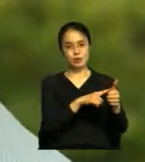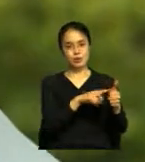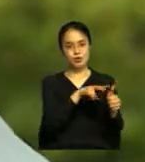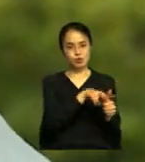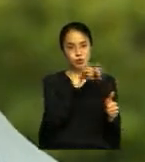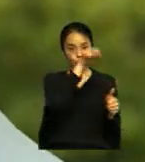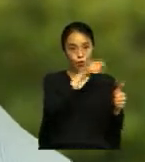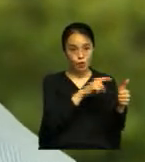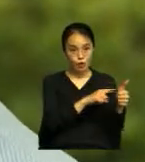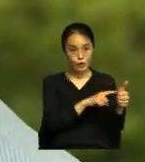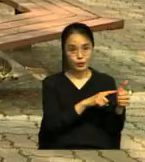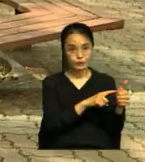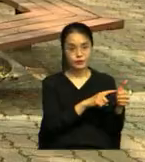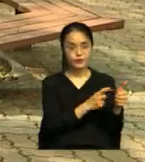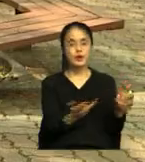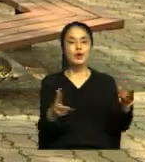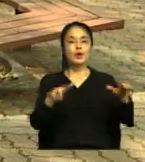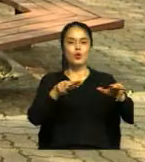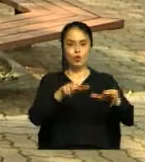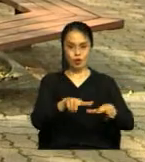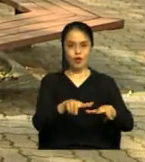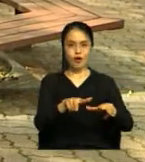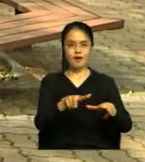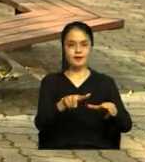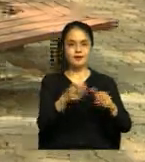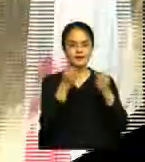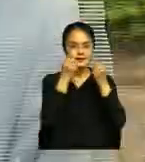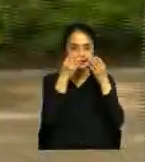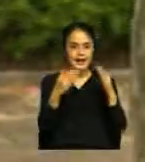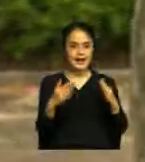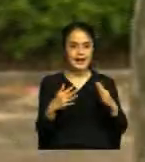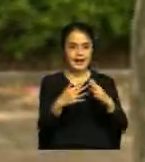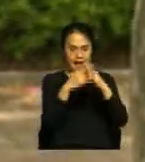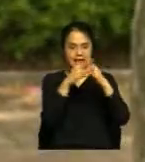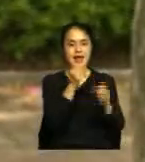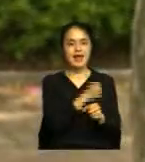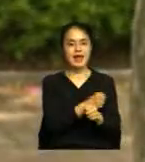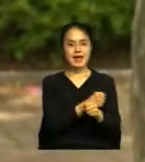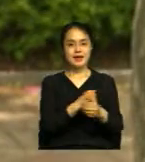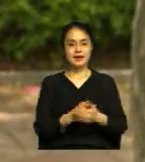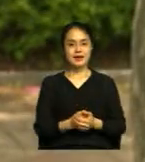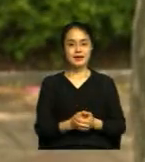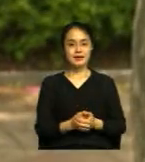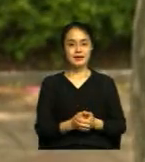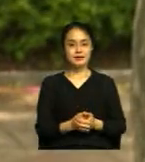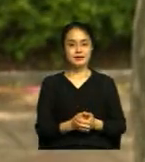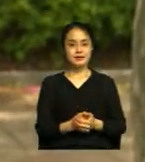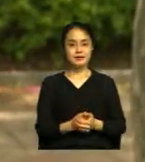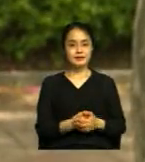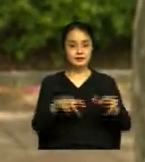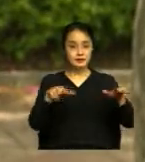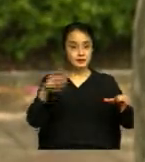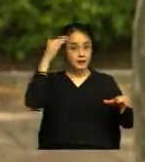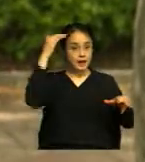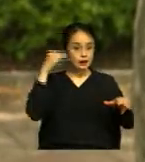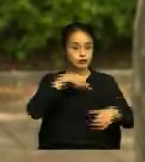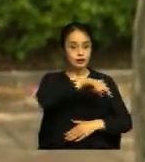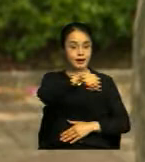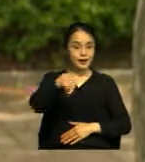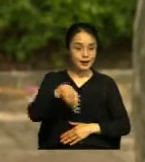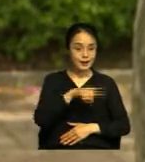DMZ를 활용한 공원 개발을 공약으로 내걸었습니다. 지금 한반도에는 평화의 미풍이 불고